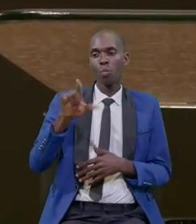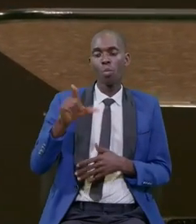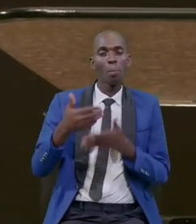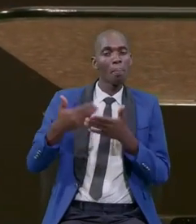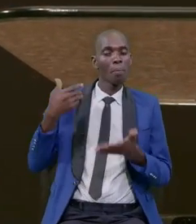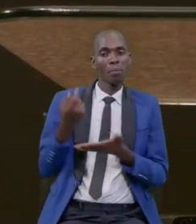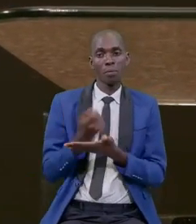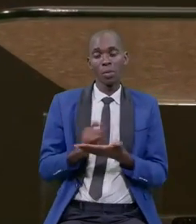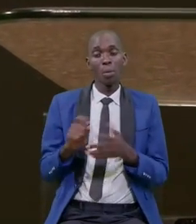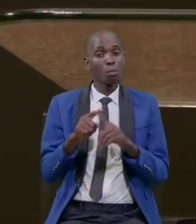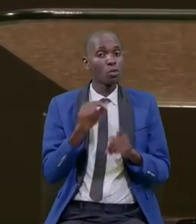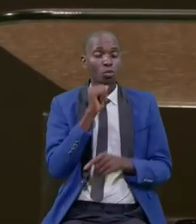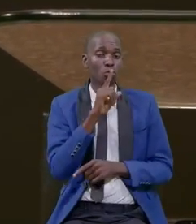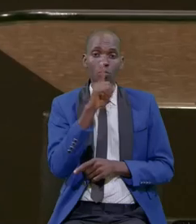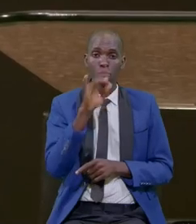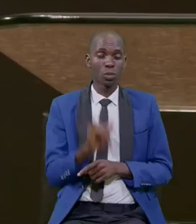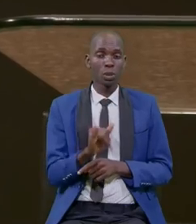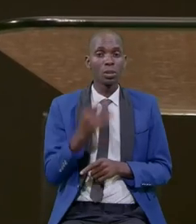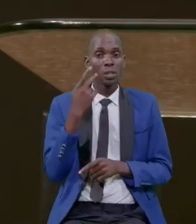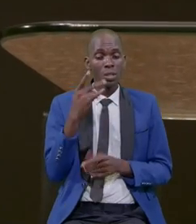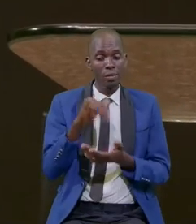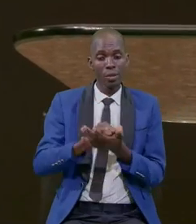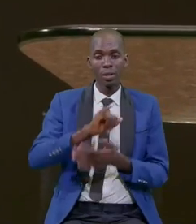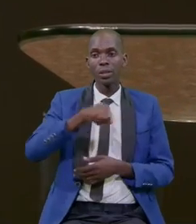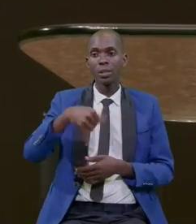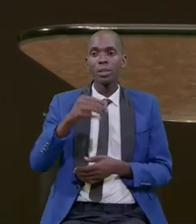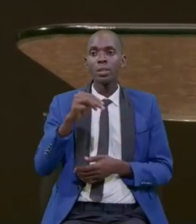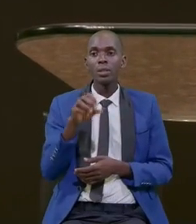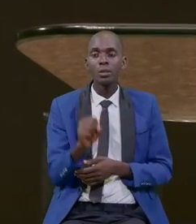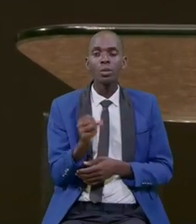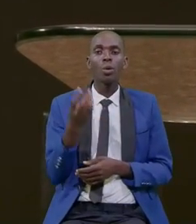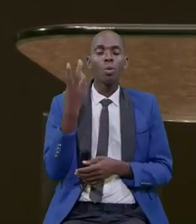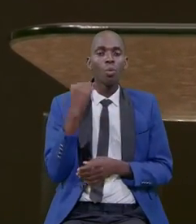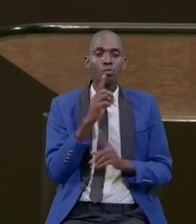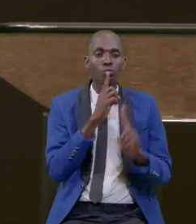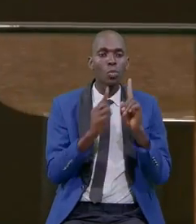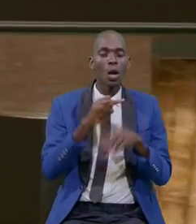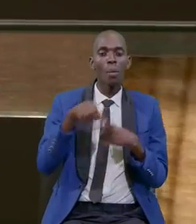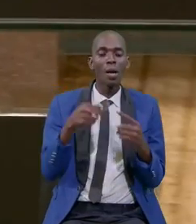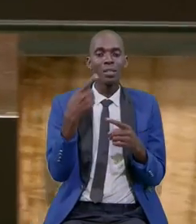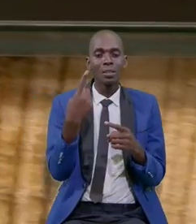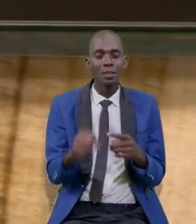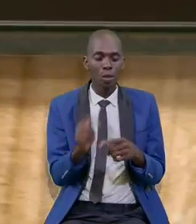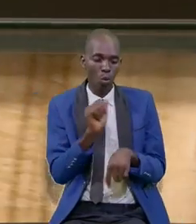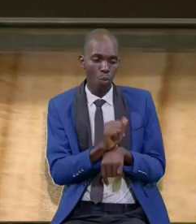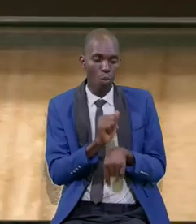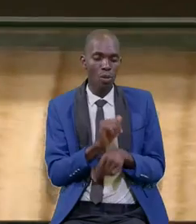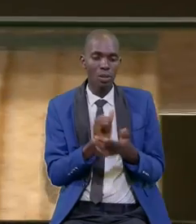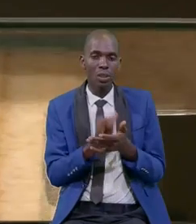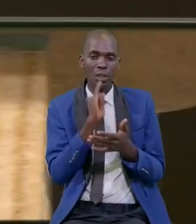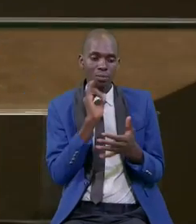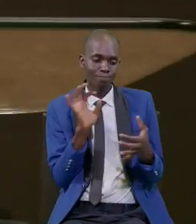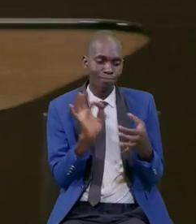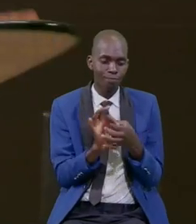n'est pas ça. Jacques parlait des œuvres qui accompagnent la foi et l'apôtre Paul